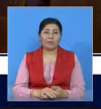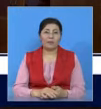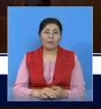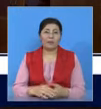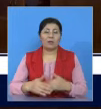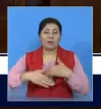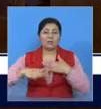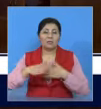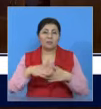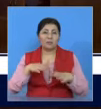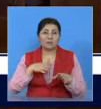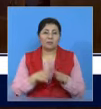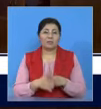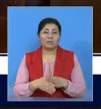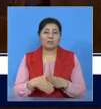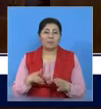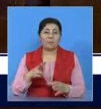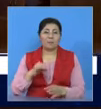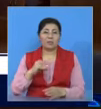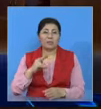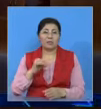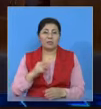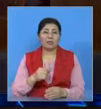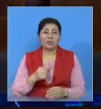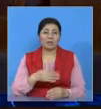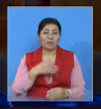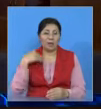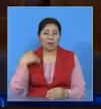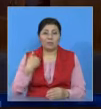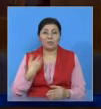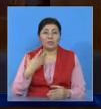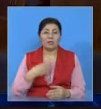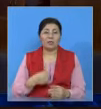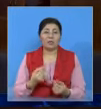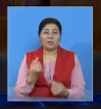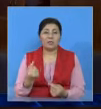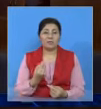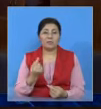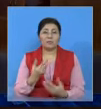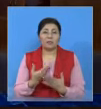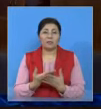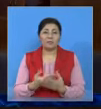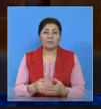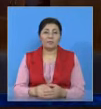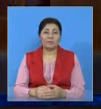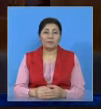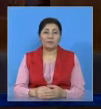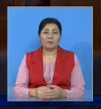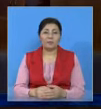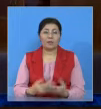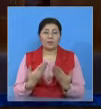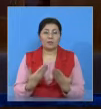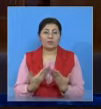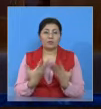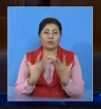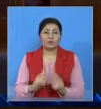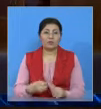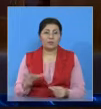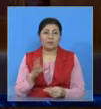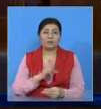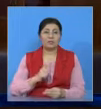1,3 миллиарда выделено на субсидирование минеральных удобрений, пестицидов, семян и там на остальные виды. Практически на сегодня они уже все